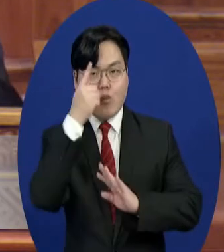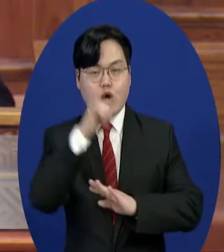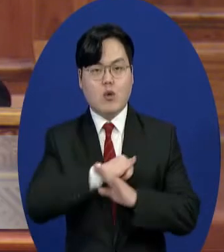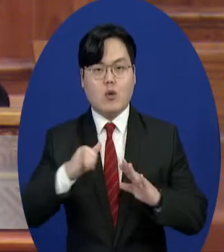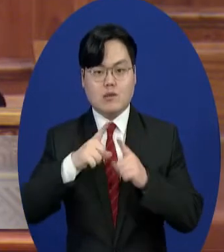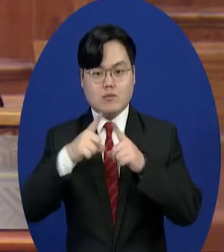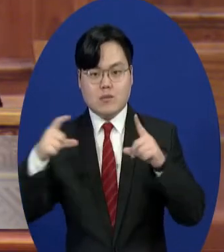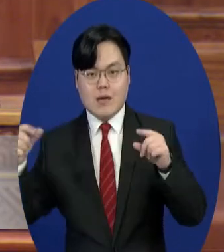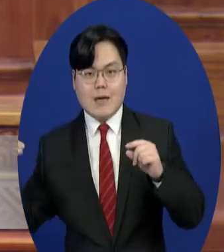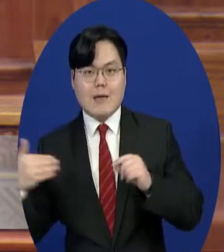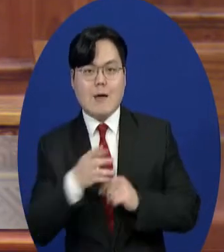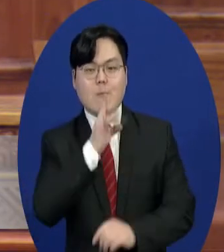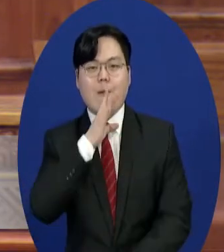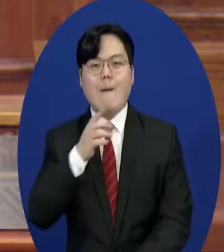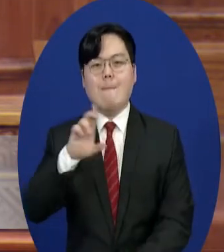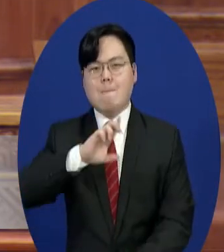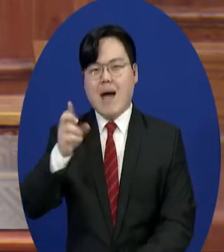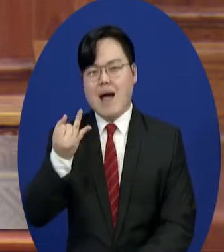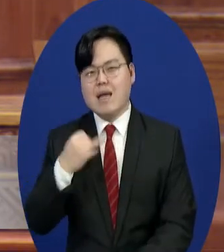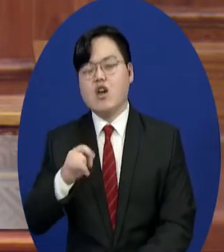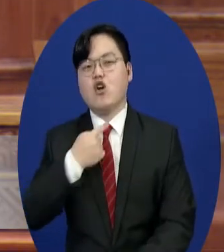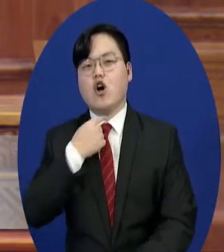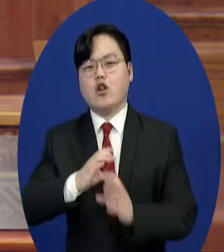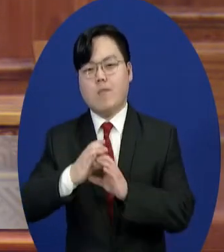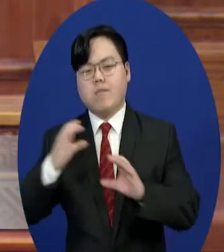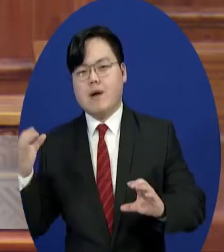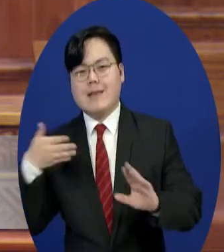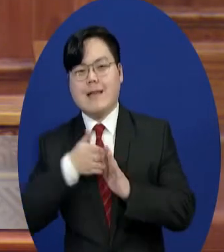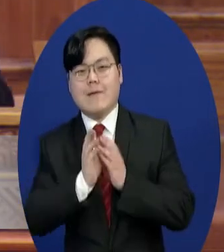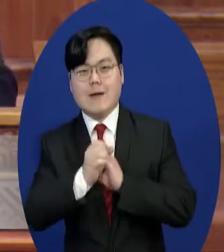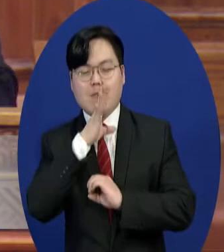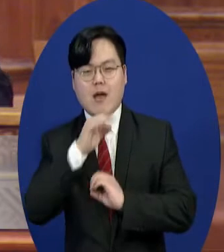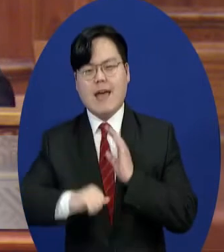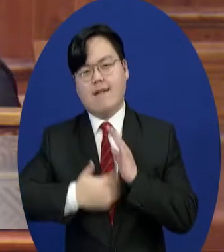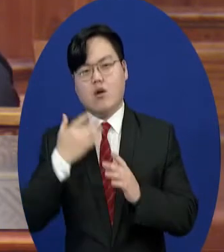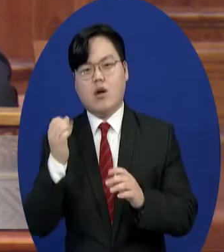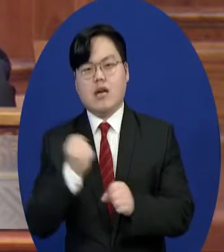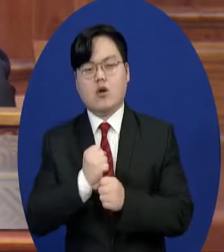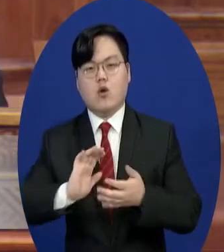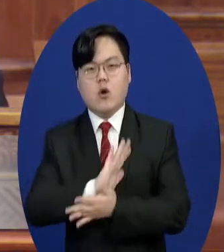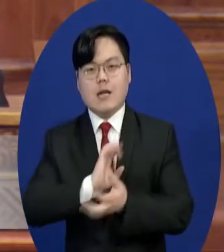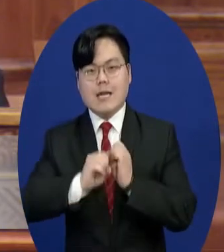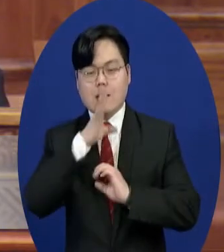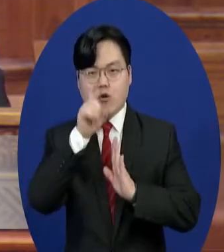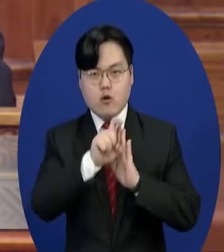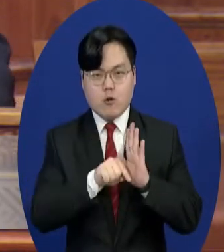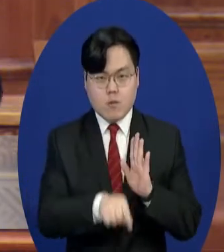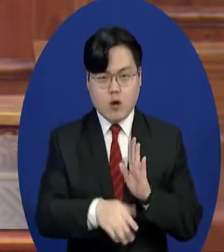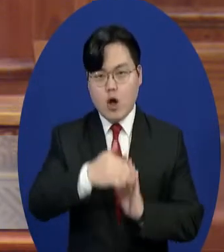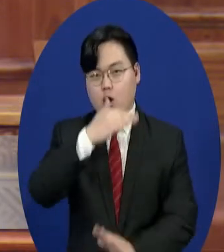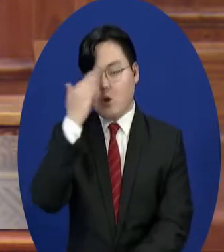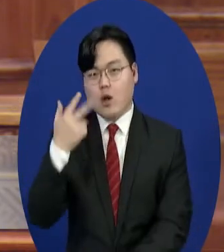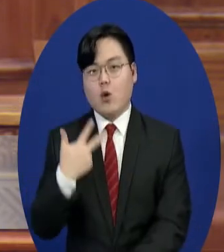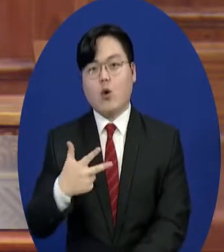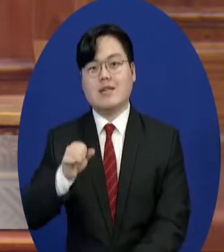нутгаар өнгөрөх байгалийн хий дамжуулах хоолон бүтээн байгуулалтын ажлаа эрчимжүүлэхээр мөн энэ хөтөлбөрт тусглаа. Дулааны 3 дугаар